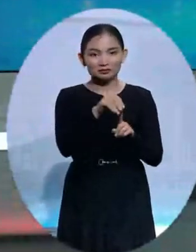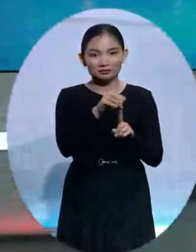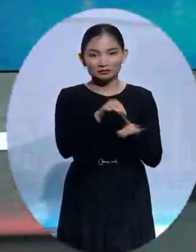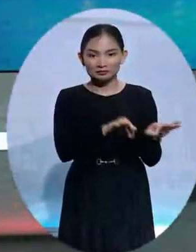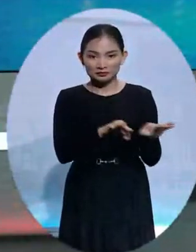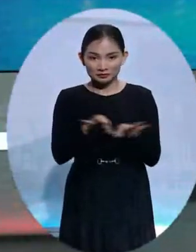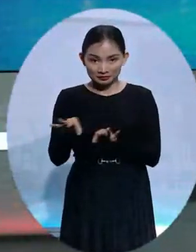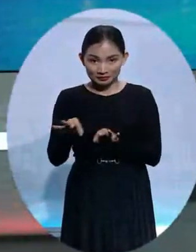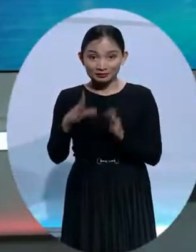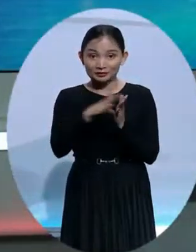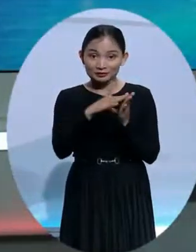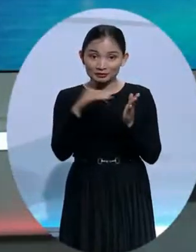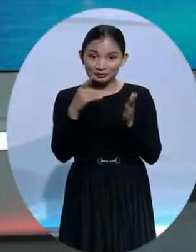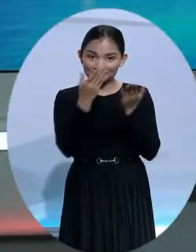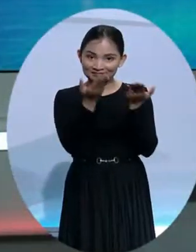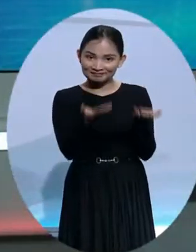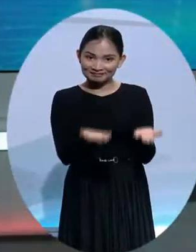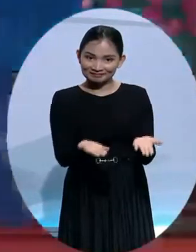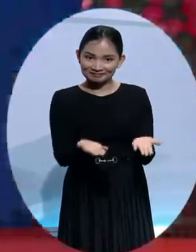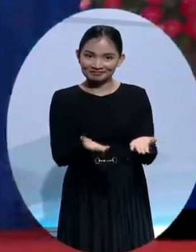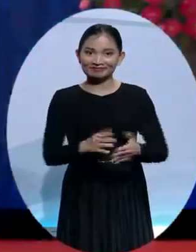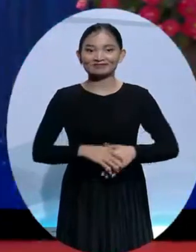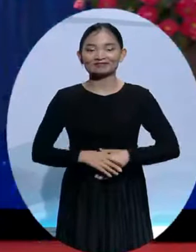tin sẽ có những nội dung sau.